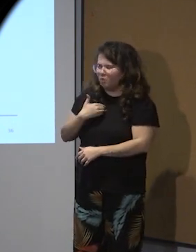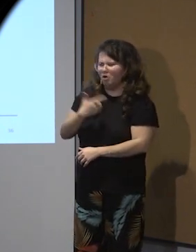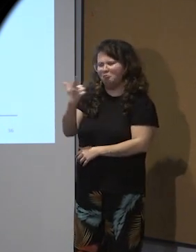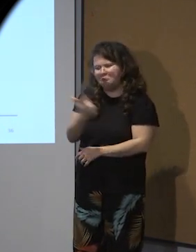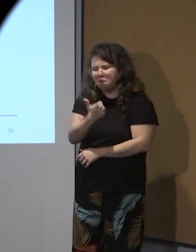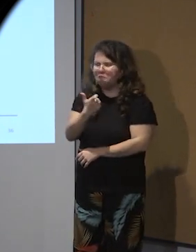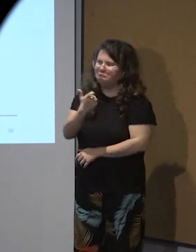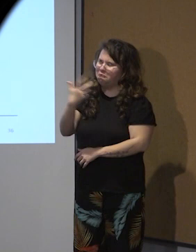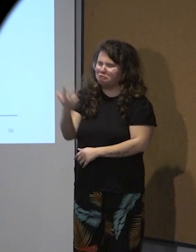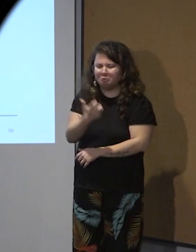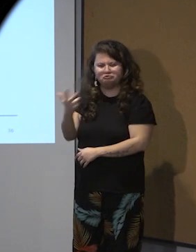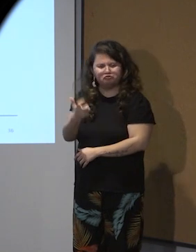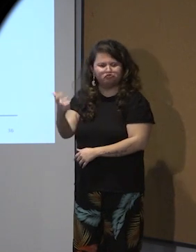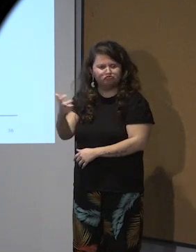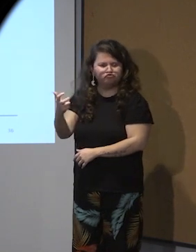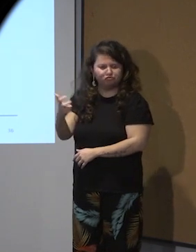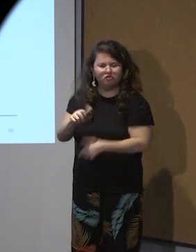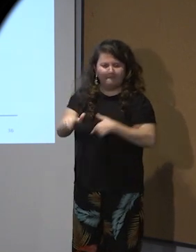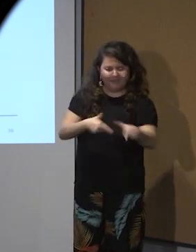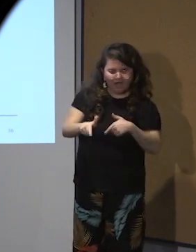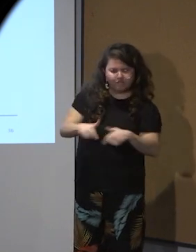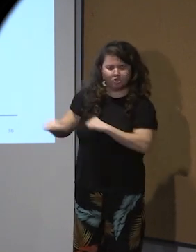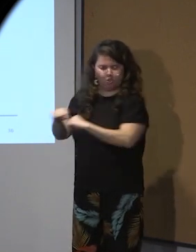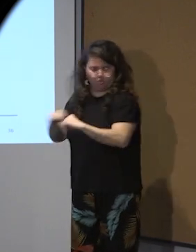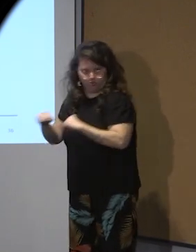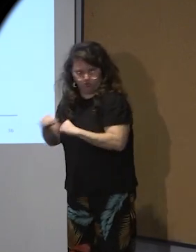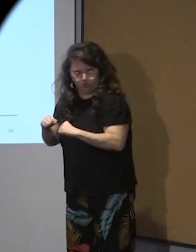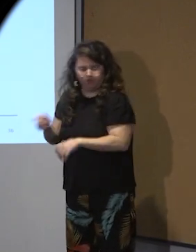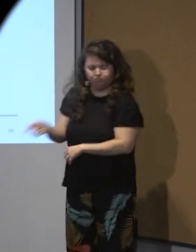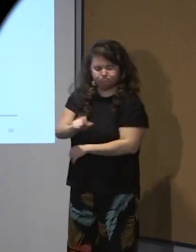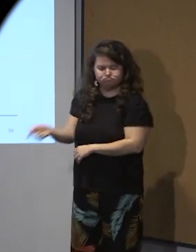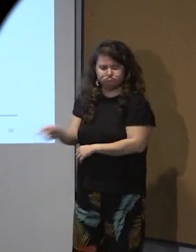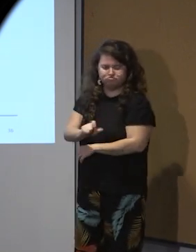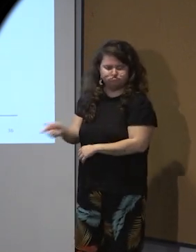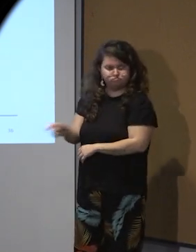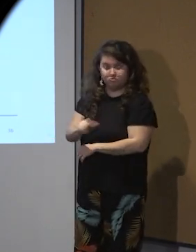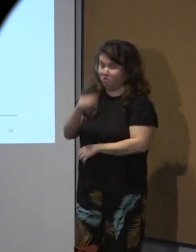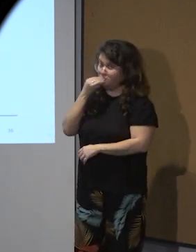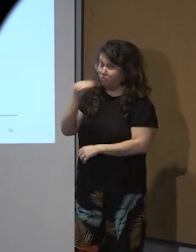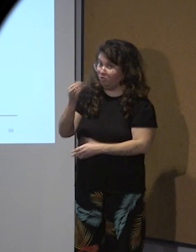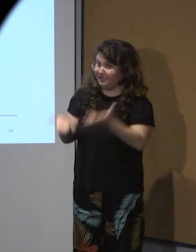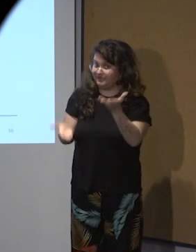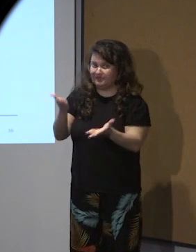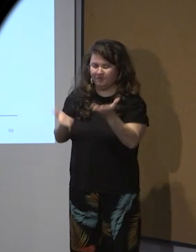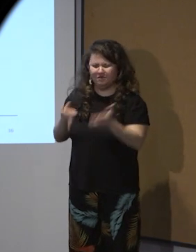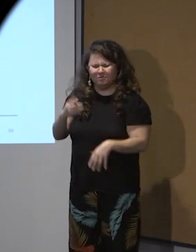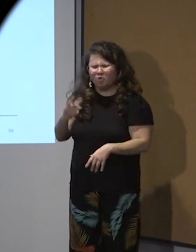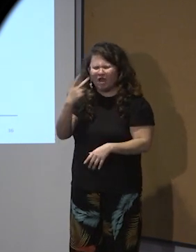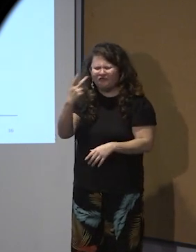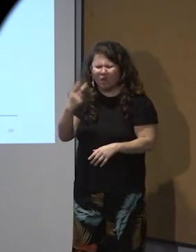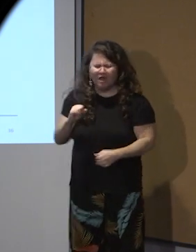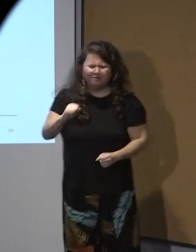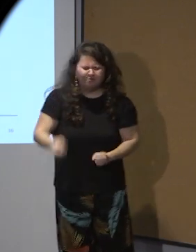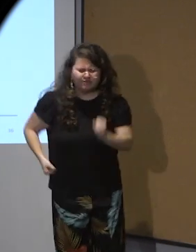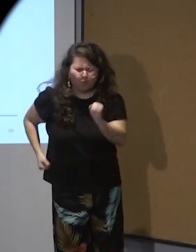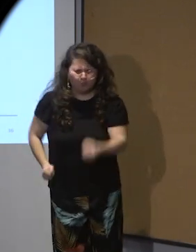jours, courir et marcher. J'alterne. Donc, courir, c'est bon pour l'équilibre. Là, je passe le message parce que je vois beaucoup de gens qui marchent avec des bâtons. Et finalement,